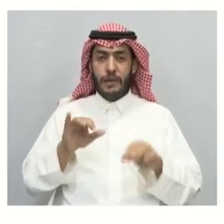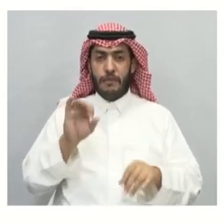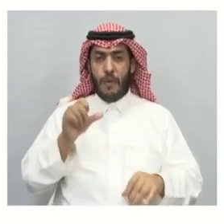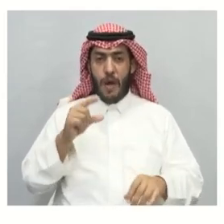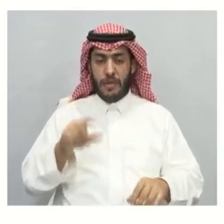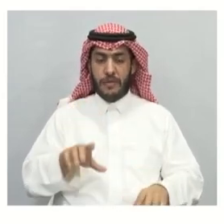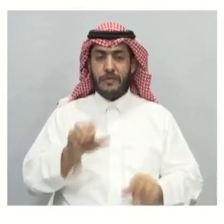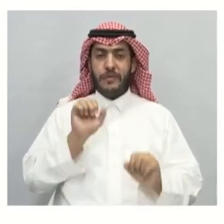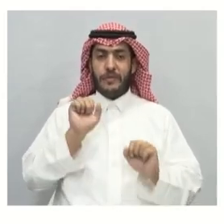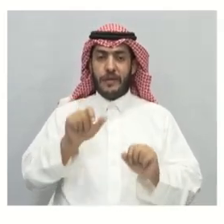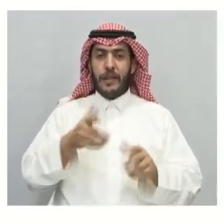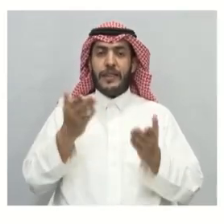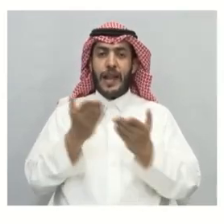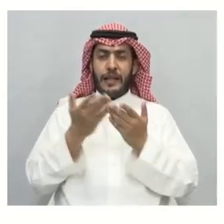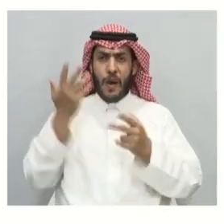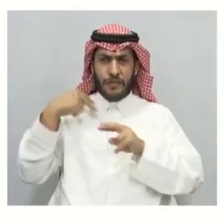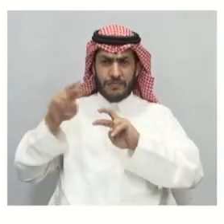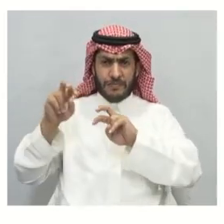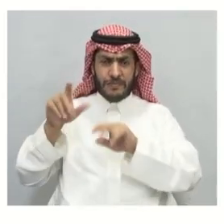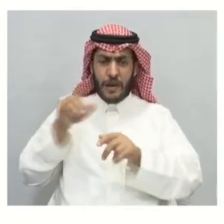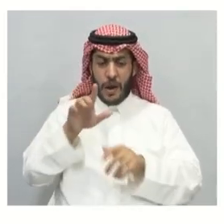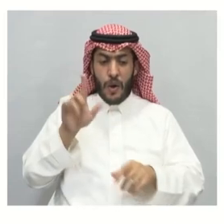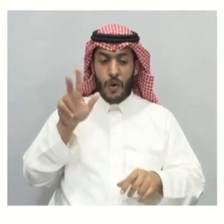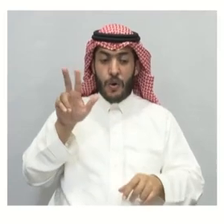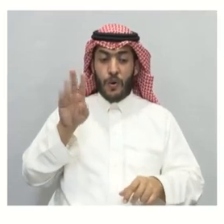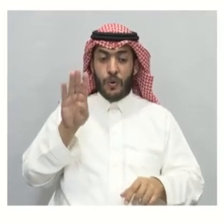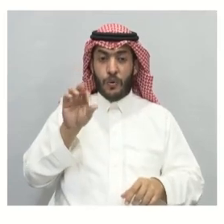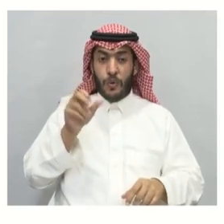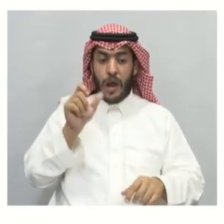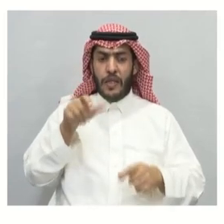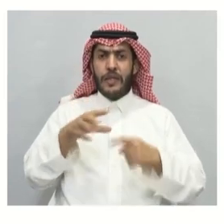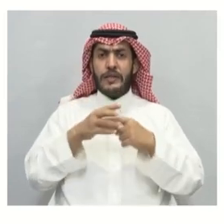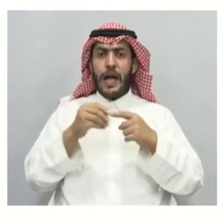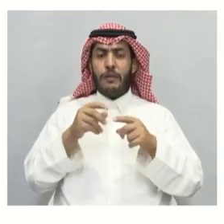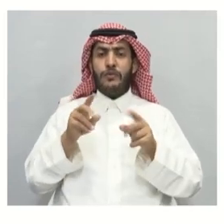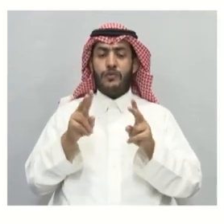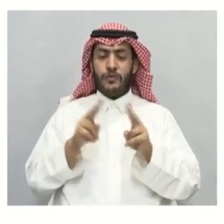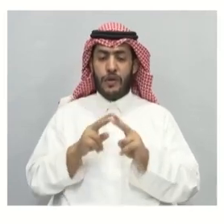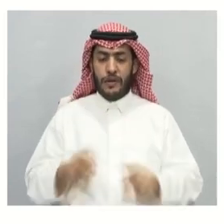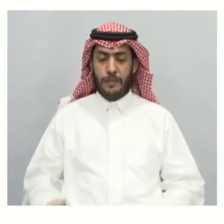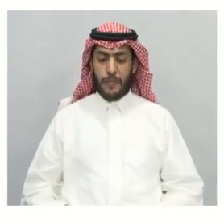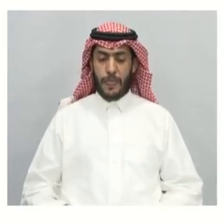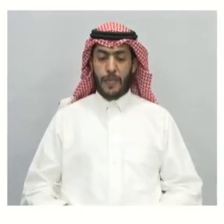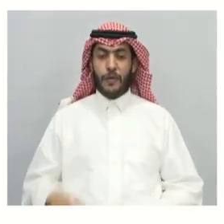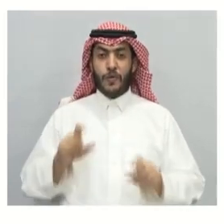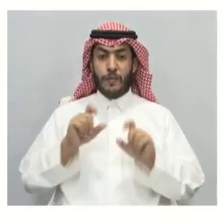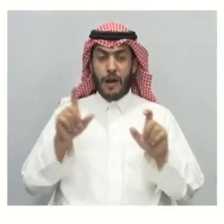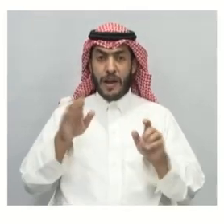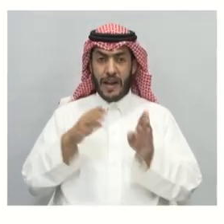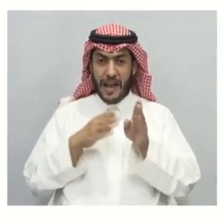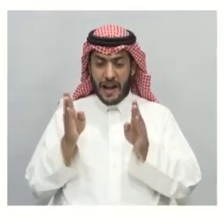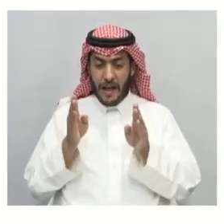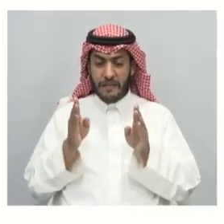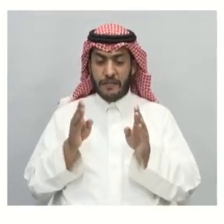على هذه الدراسات التي تقول انه الالكترونات سالبه الشحنه يبين انحراف